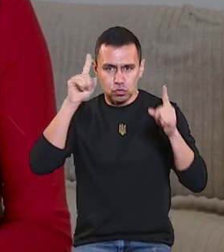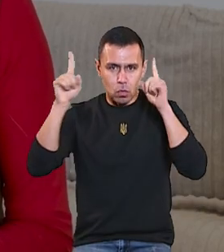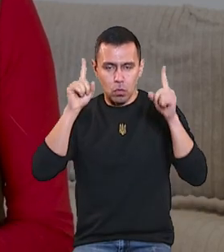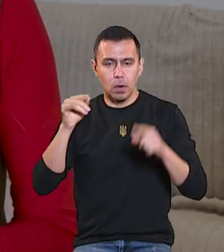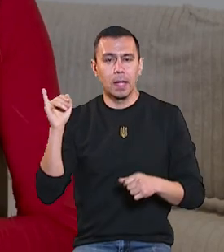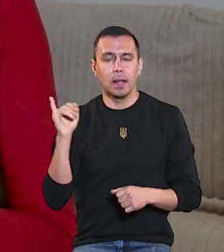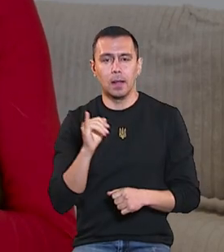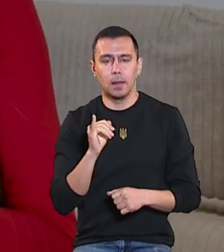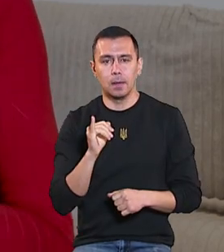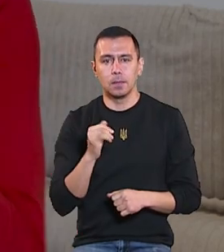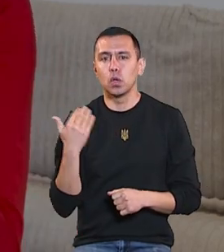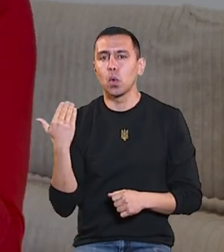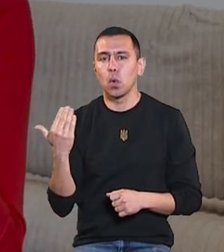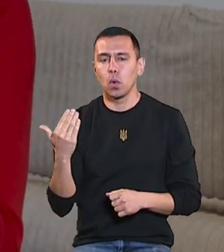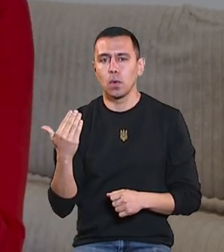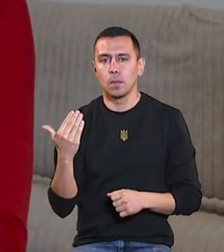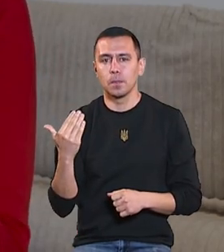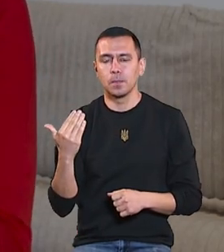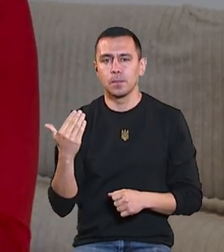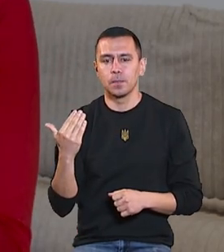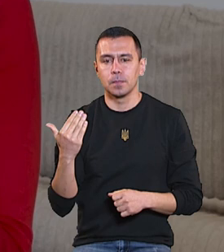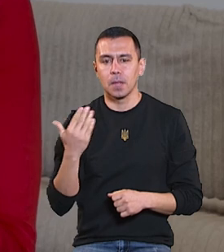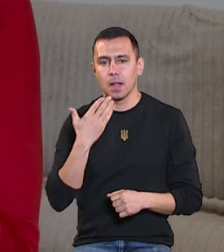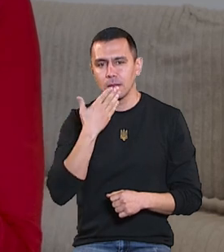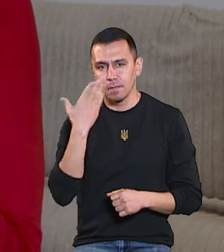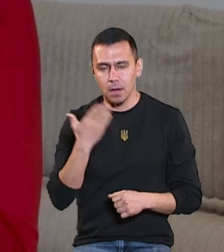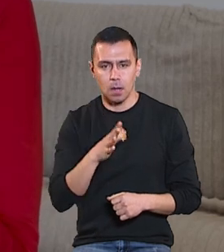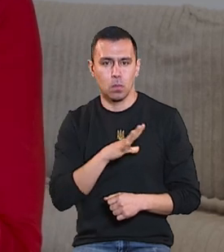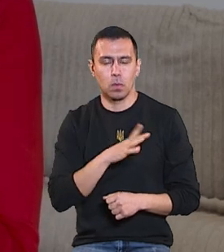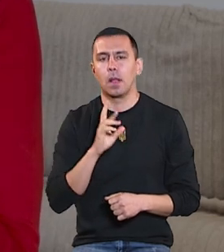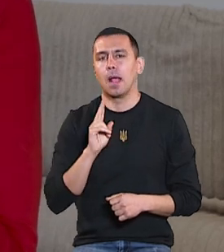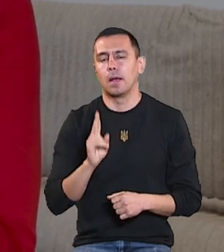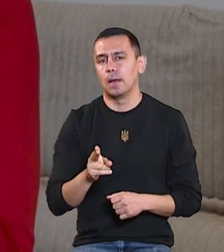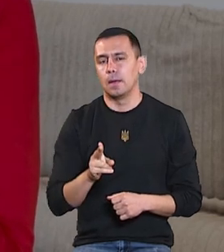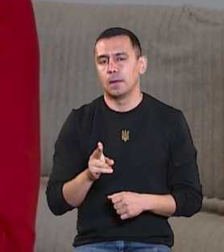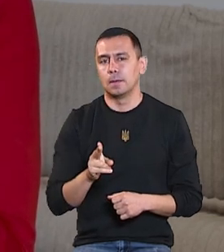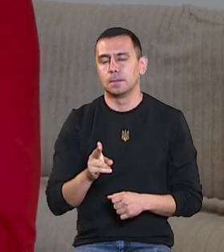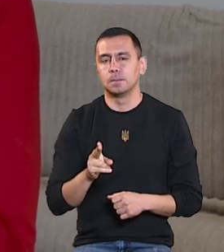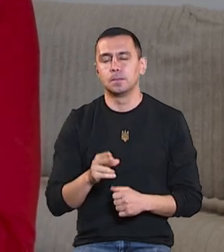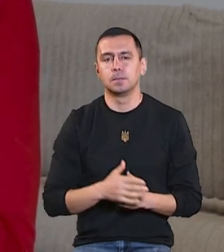І його Олексія відеозвернення, воно було як